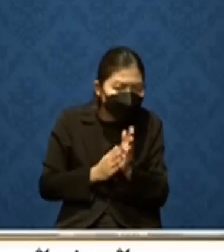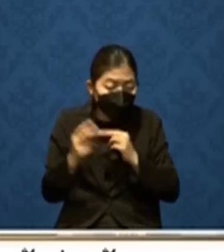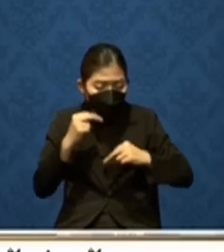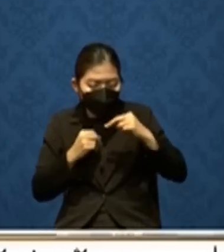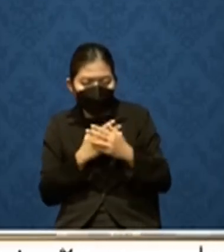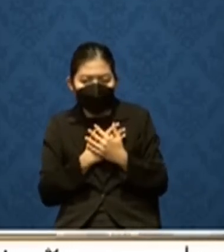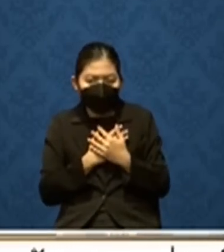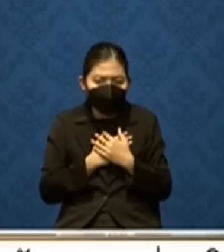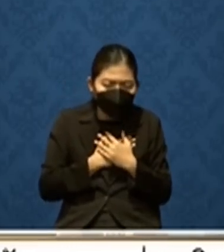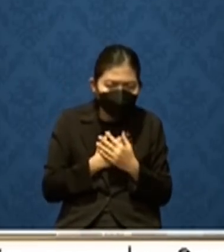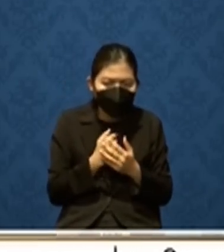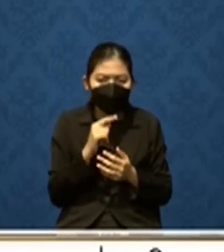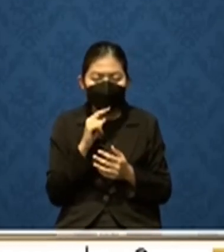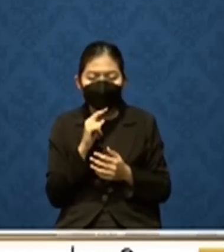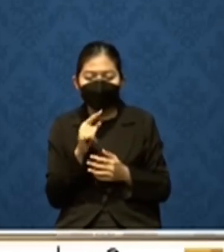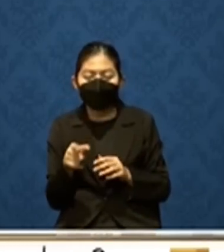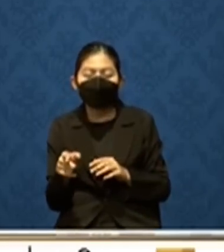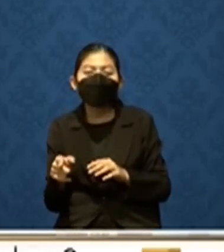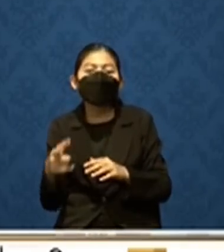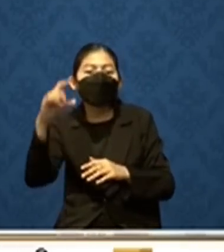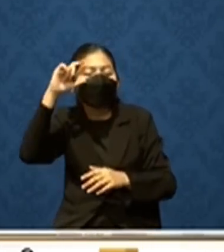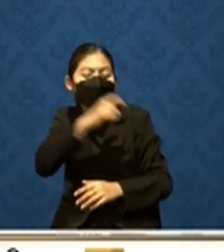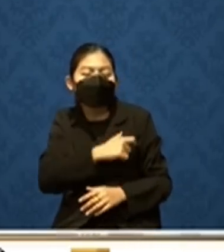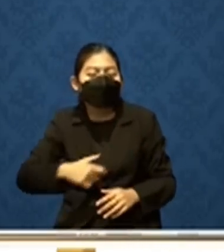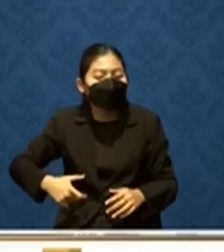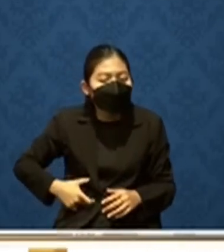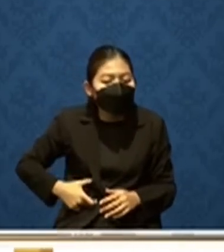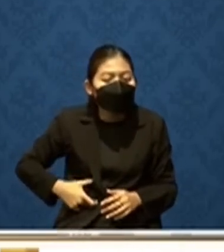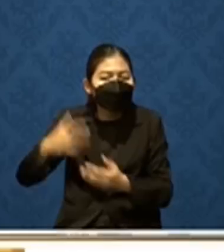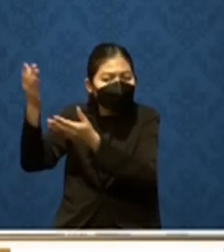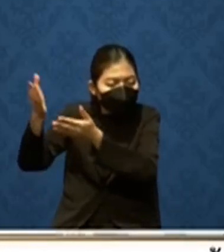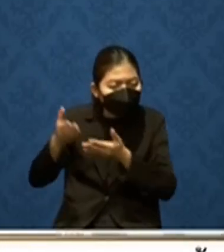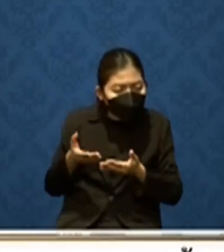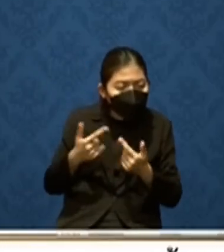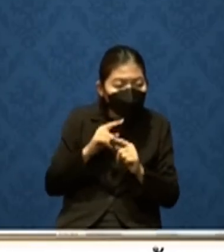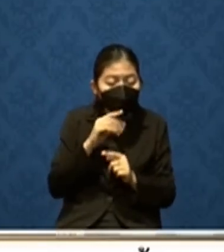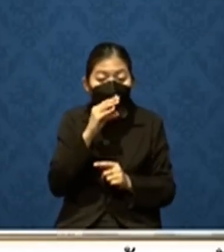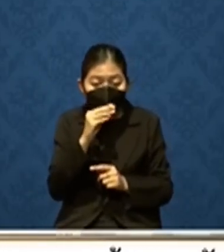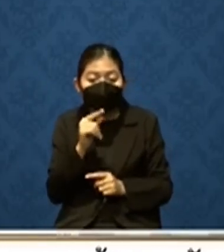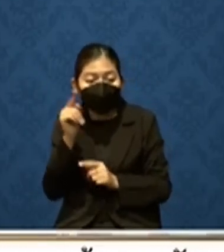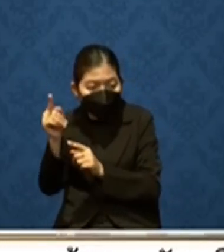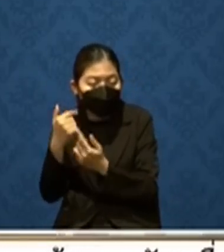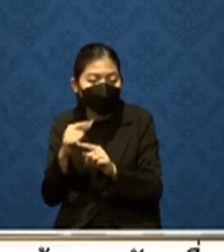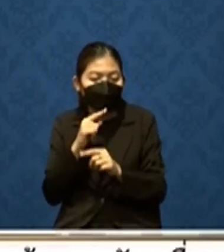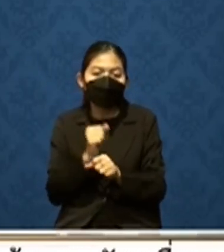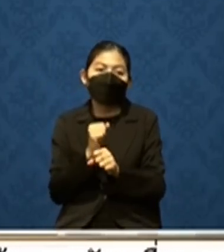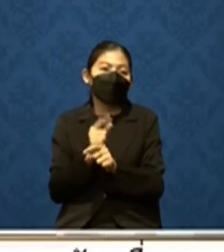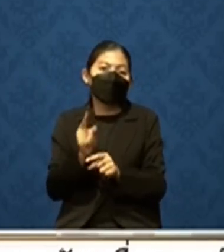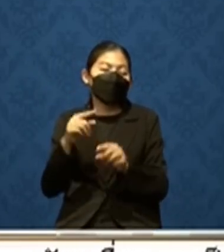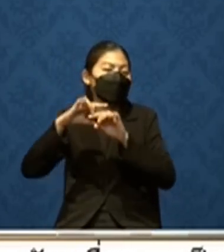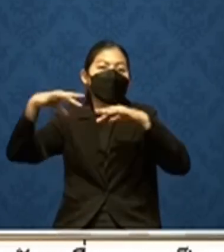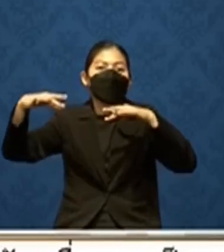ตัวเองเนี่ยต้องไปแอบอิงแอบอ้างสาบานอันเป็นที่รักของพวกเราสิ่งพรุ่งนี้เราทนไม่ได้จริงๆครับ